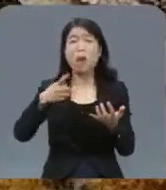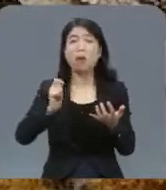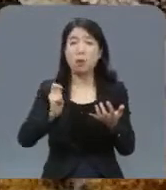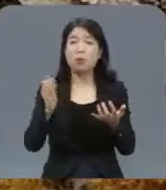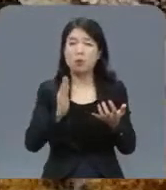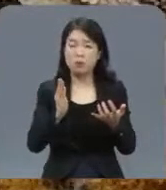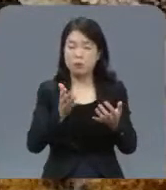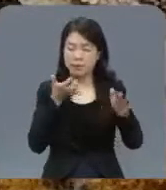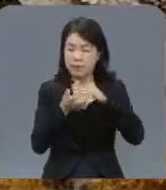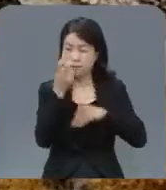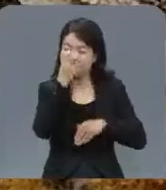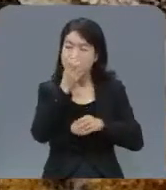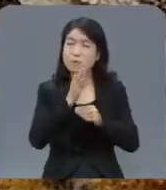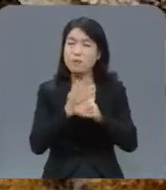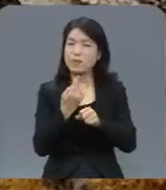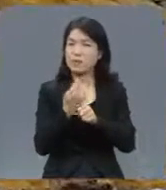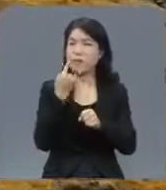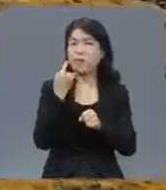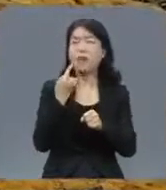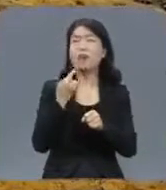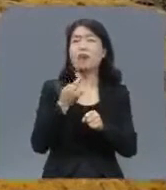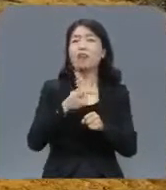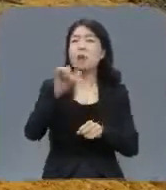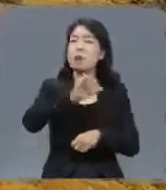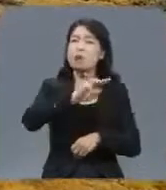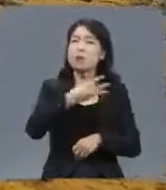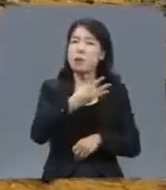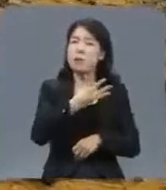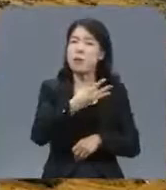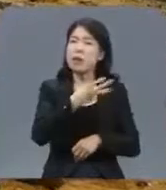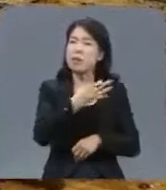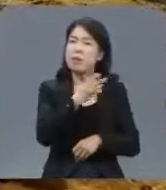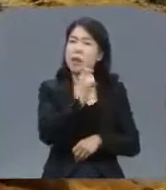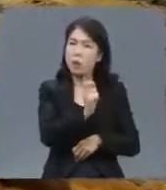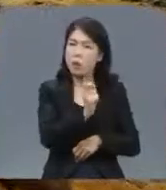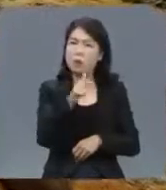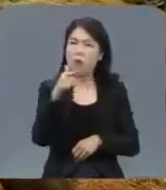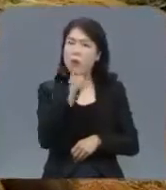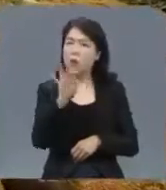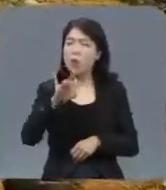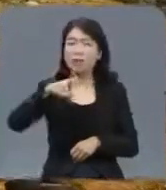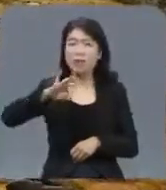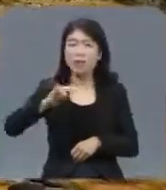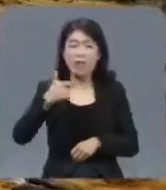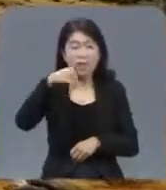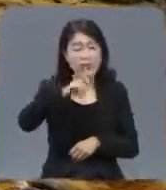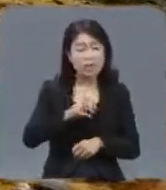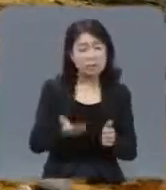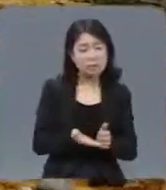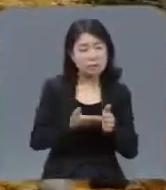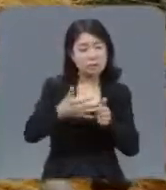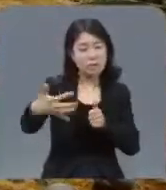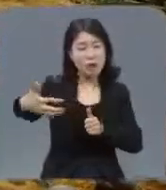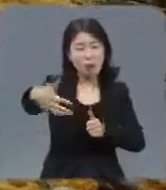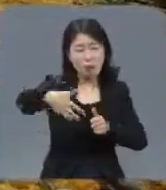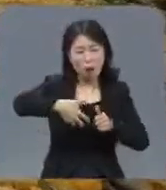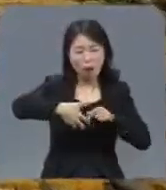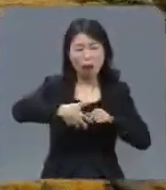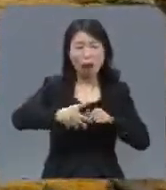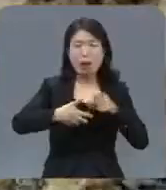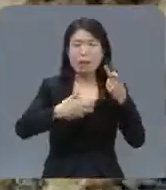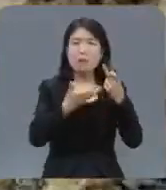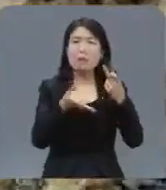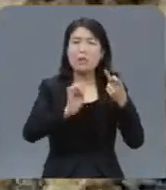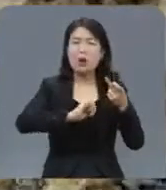밝혔습니다 지난해 신안군은 5314 톤의 굉장히 모자반 2 김양식 자극에 유입돼 12억원을 피해를